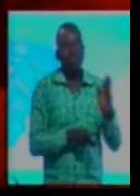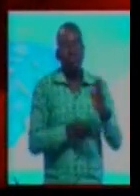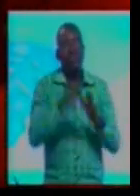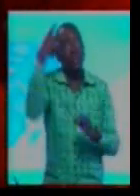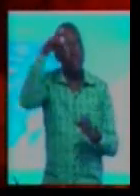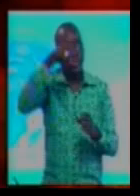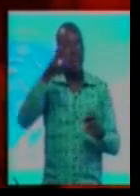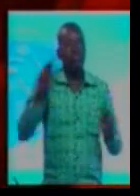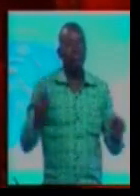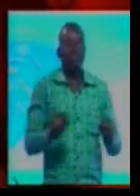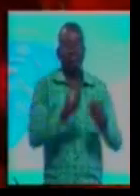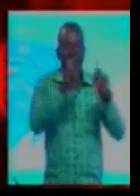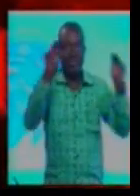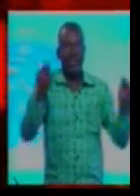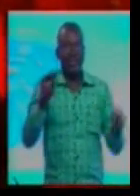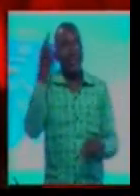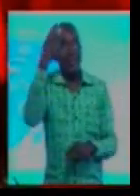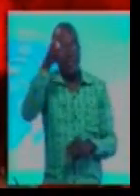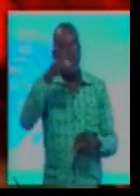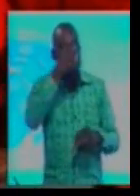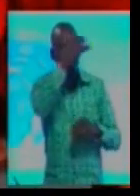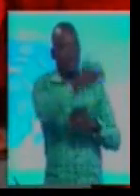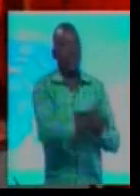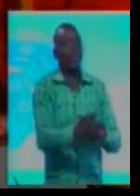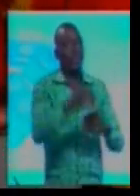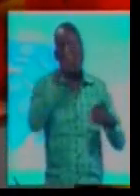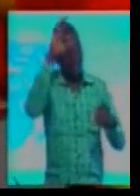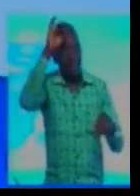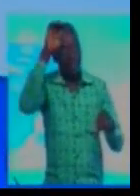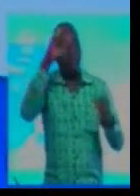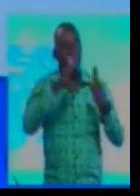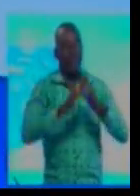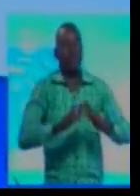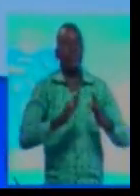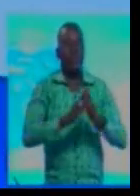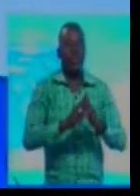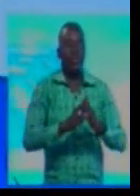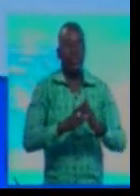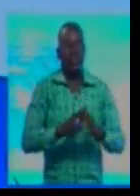du Père Noël devant sa maison en Finlande.